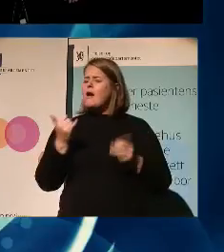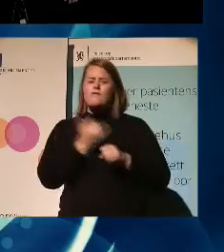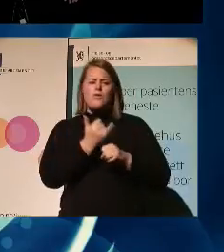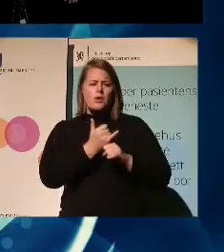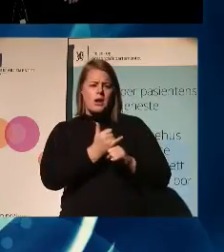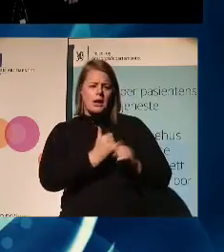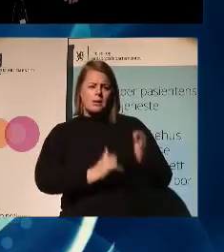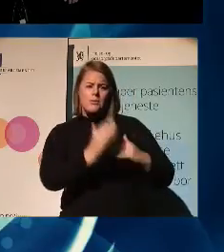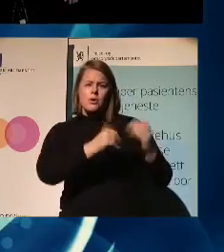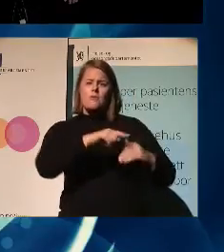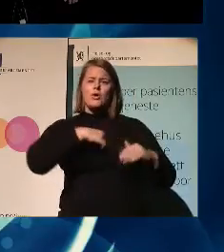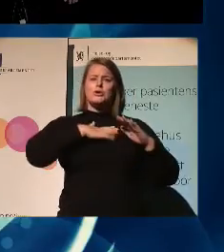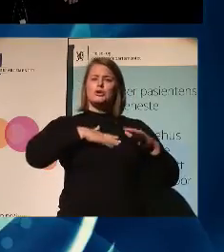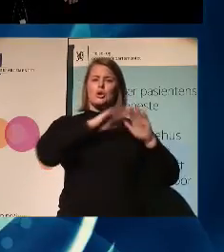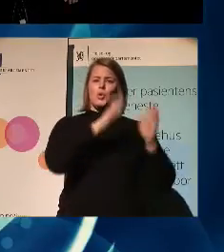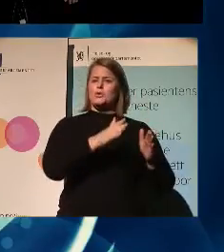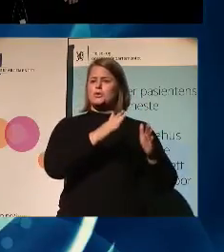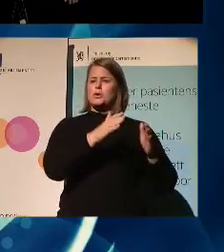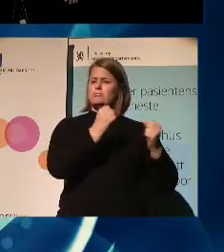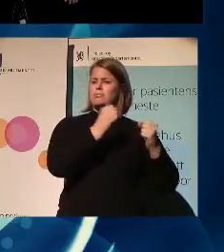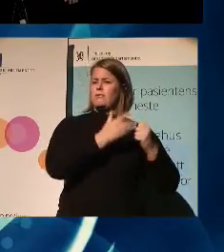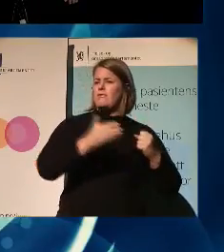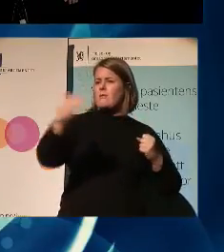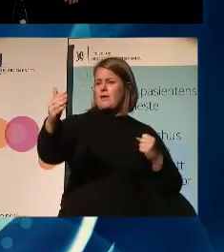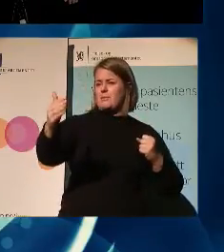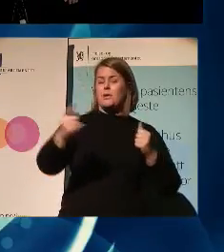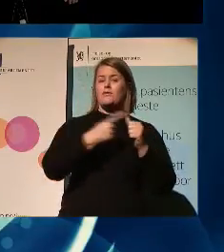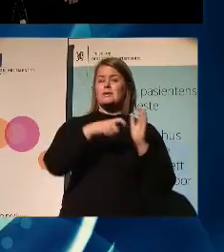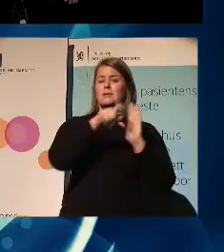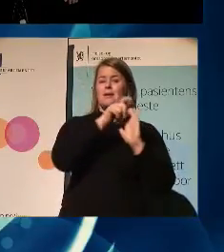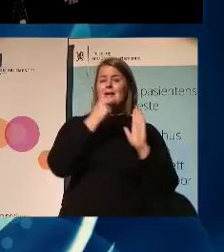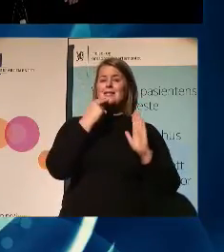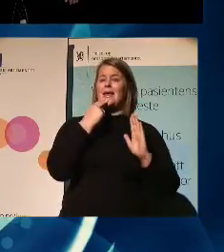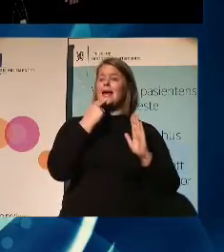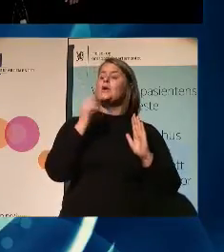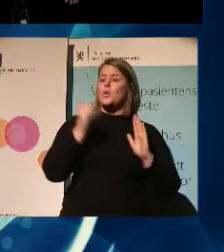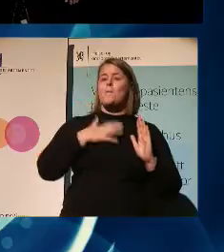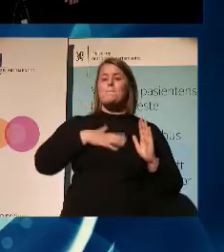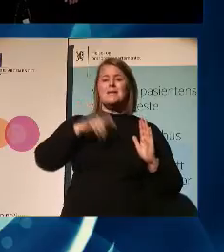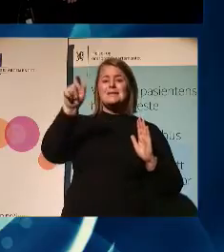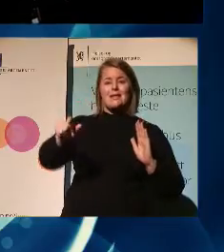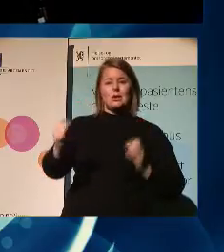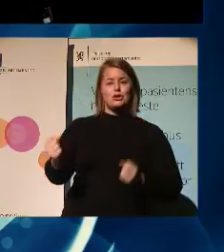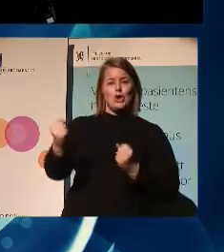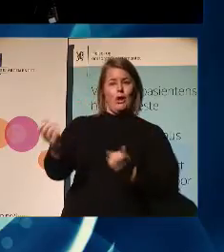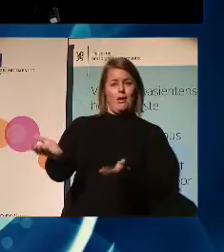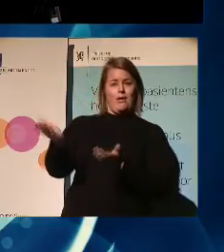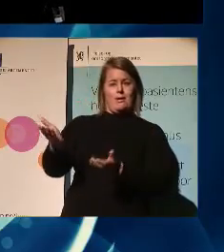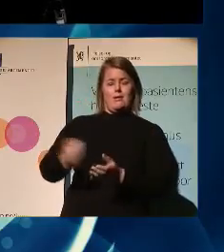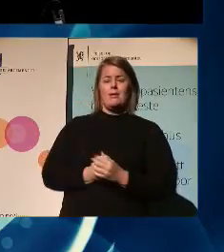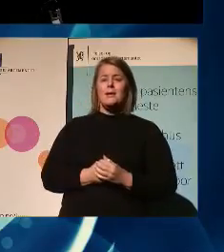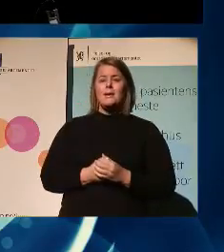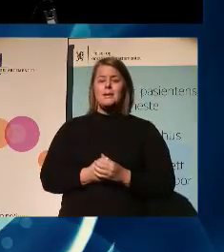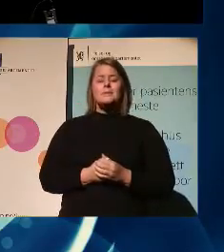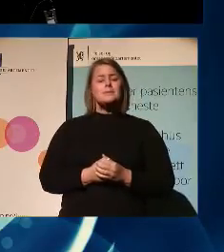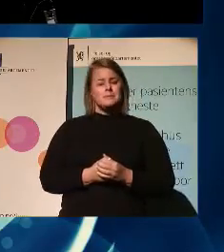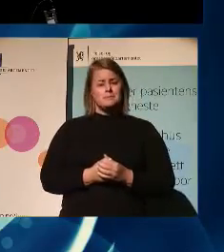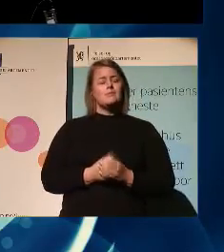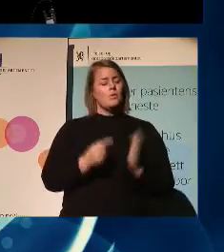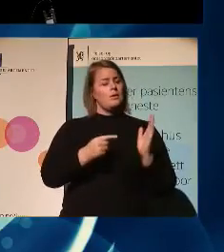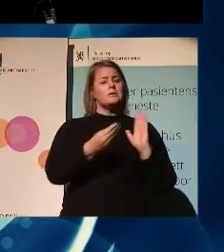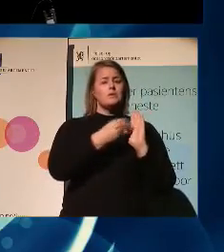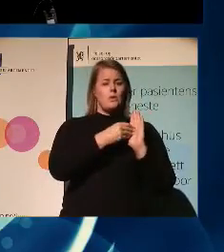sykehusene våre for fremtiden? Det aller første kapitlet heter «Styrke pasienten». Der har vi sagt noe om